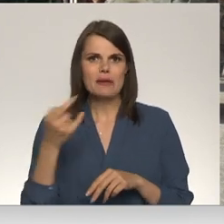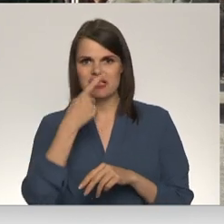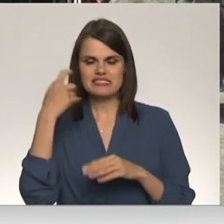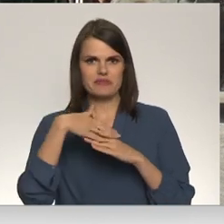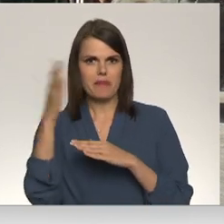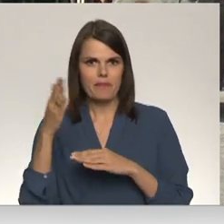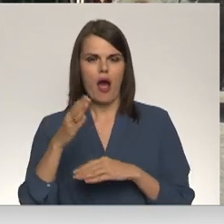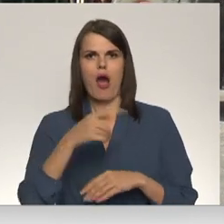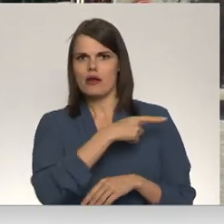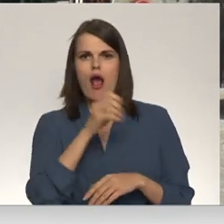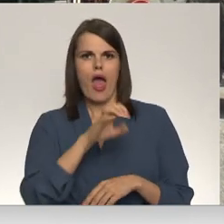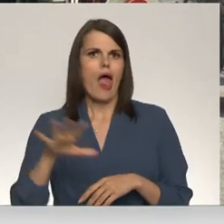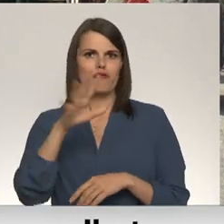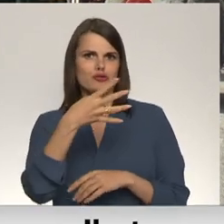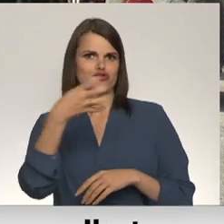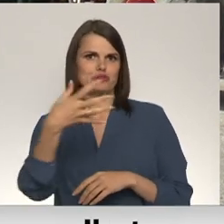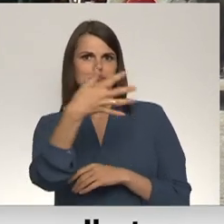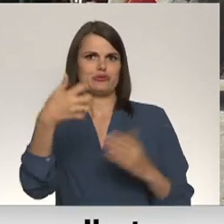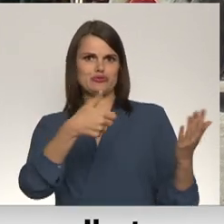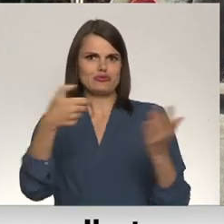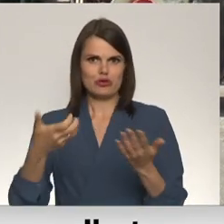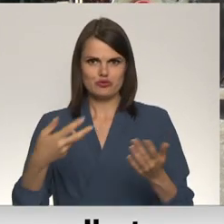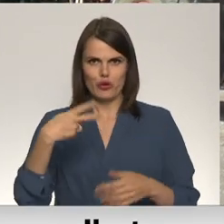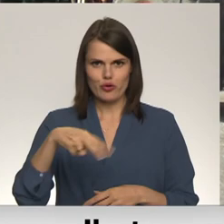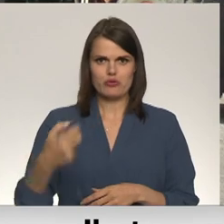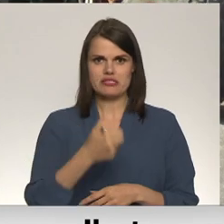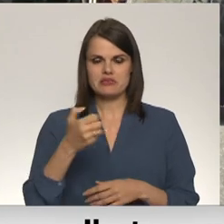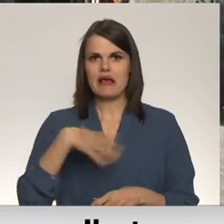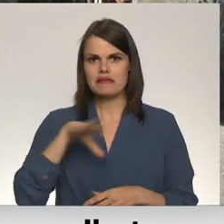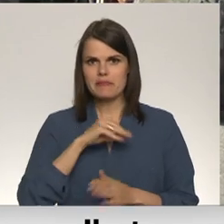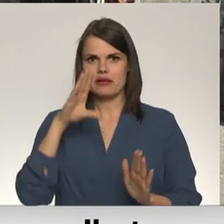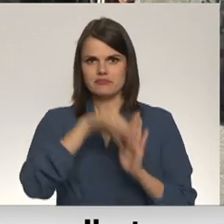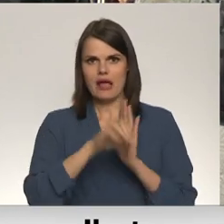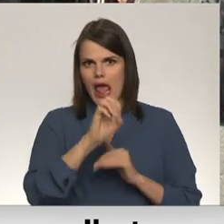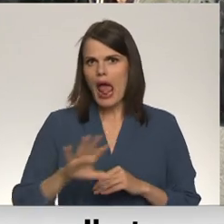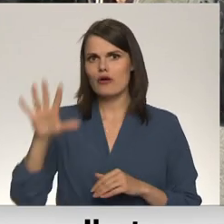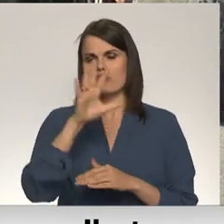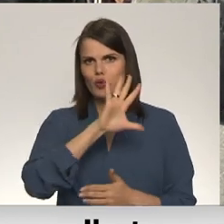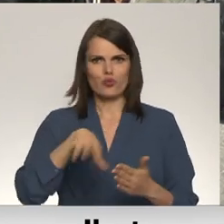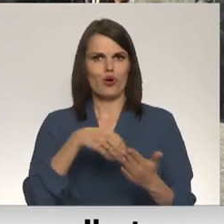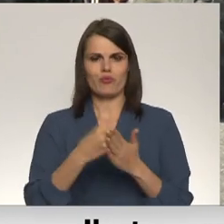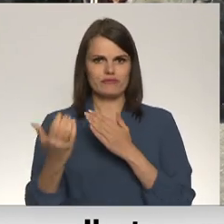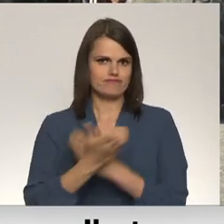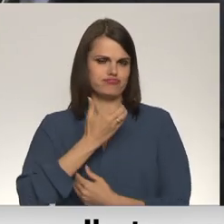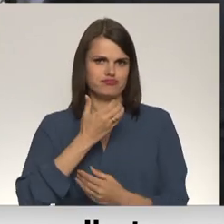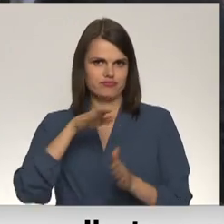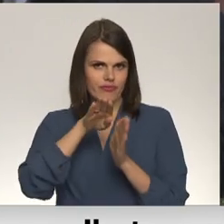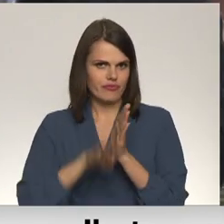5 un 600, kur 20 gadu mēs esam Eiropas Savienība, mēs joprojām esam lejas